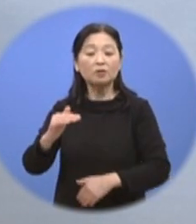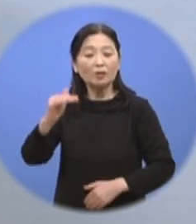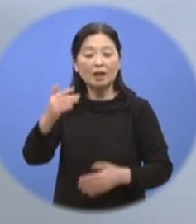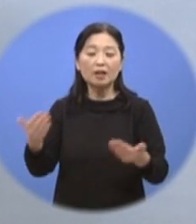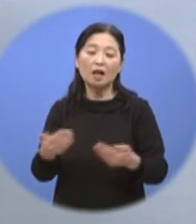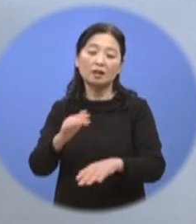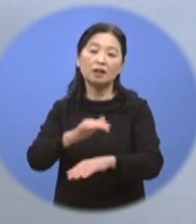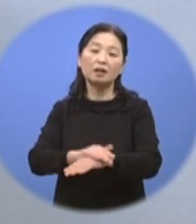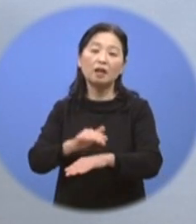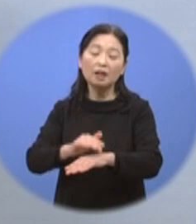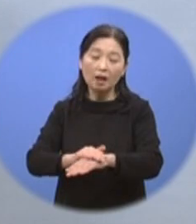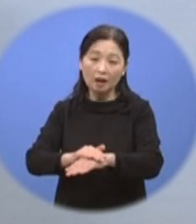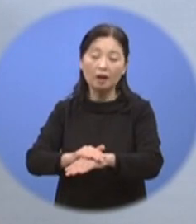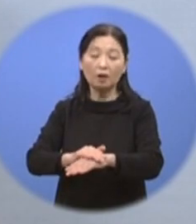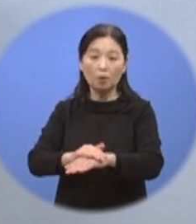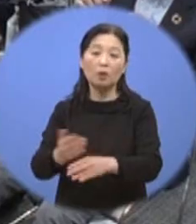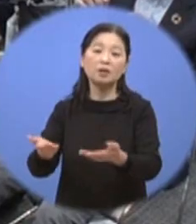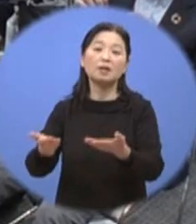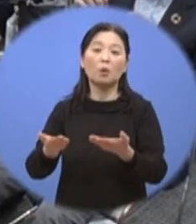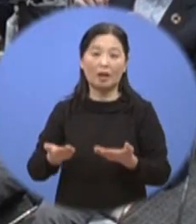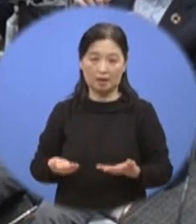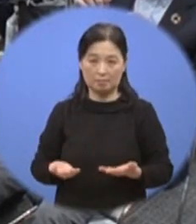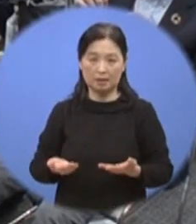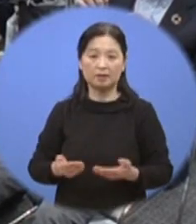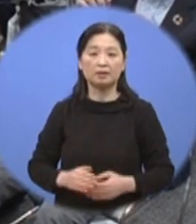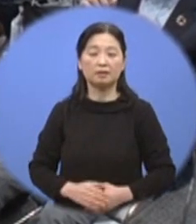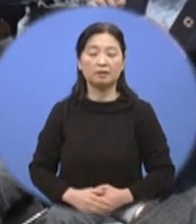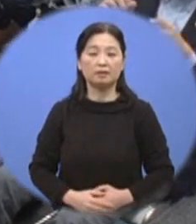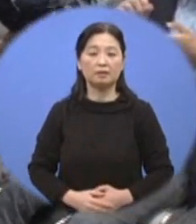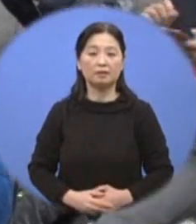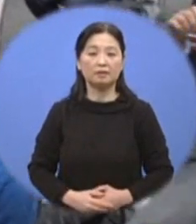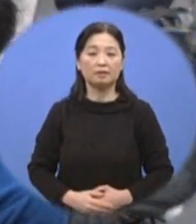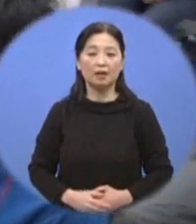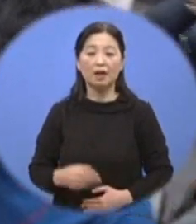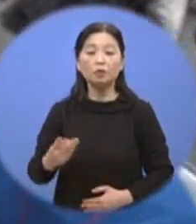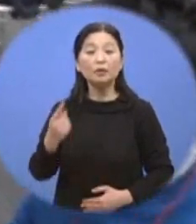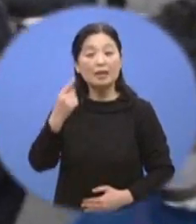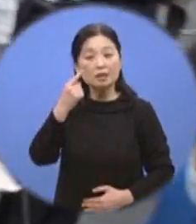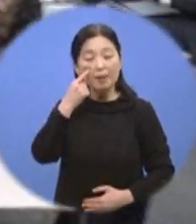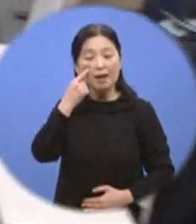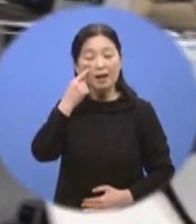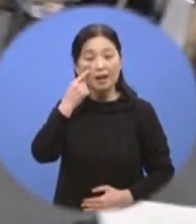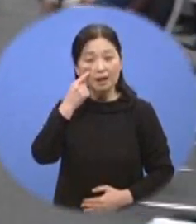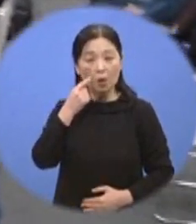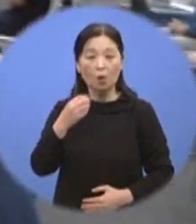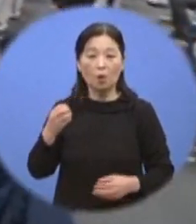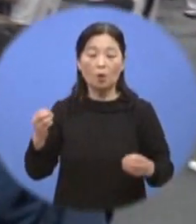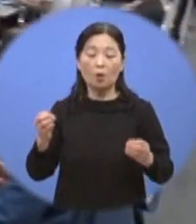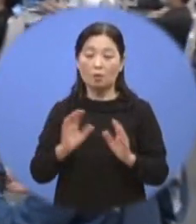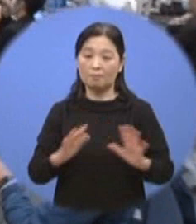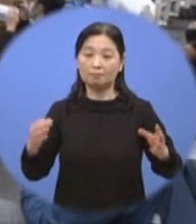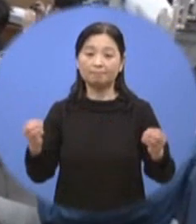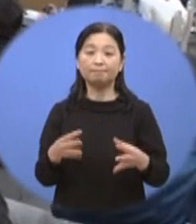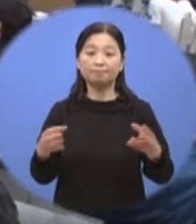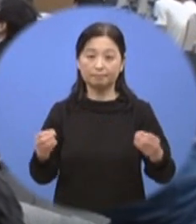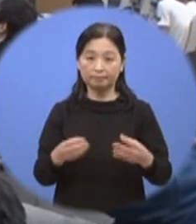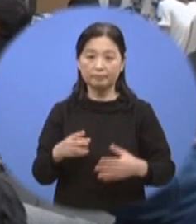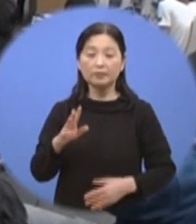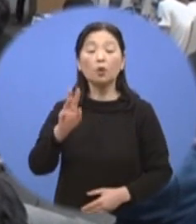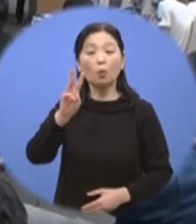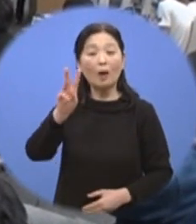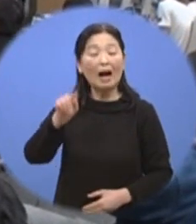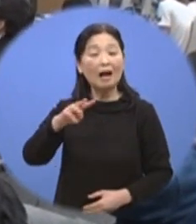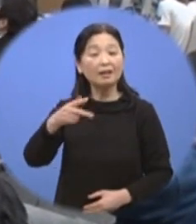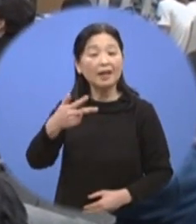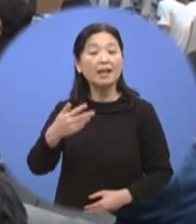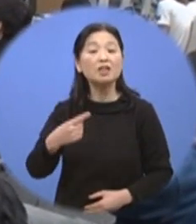ていただけているのかなというふうに思っております。 2つ目のパネルディスカッションではワーケーションをすでに導入している